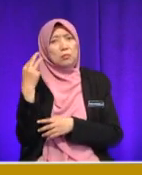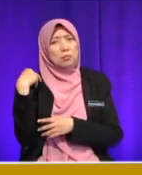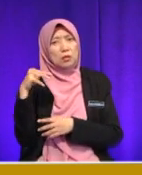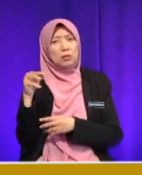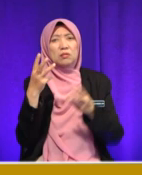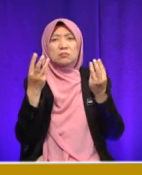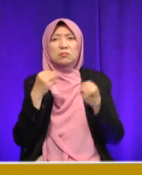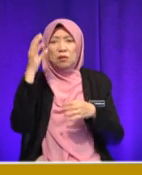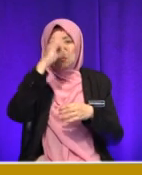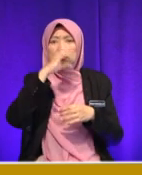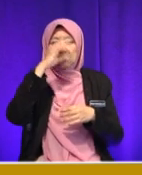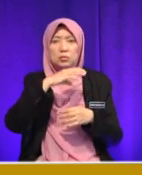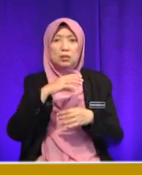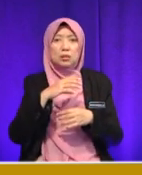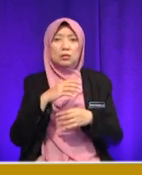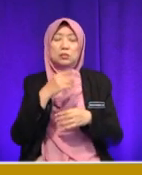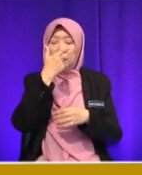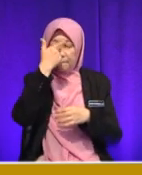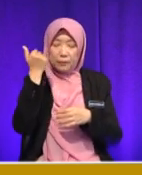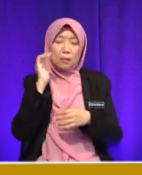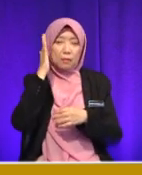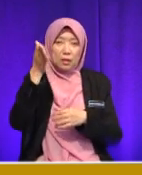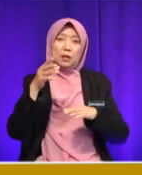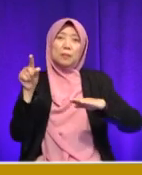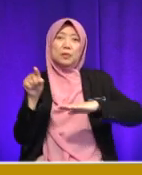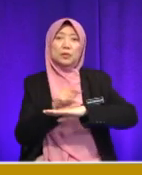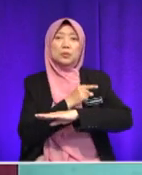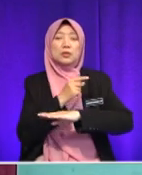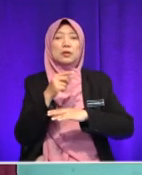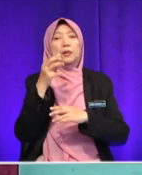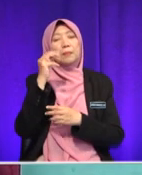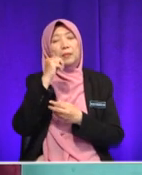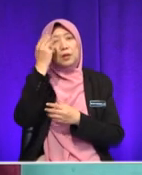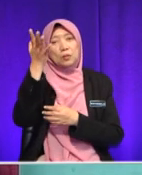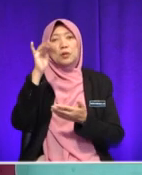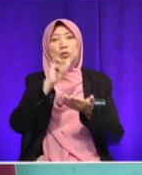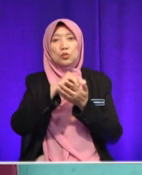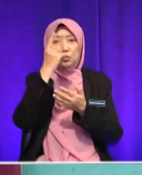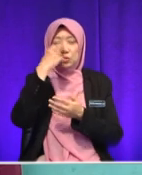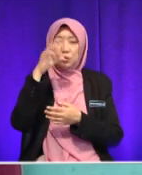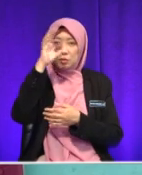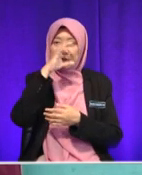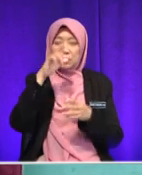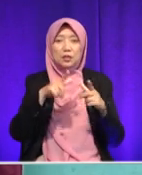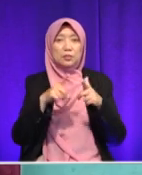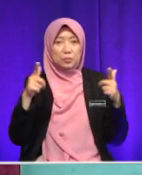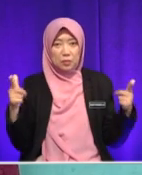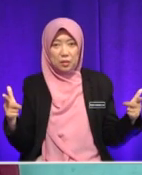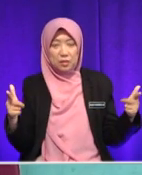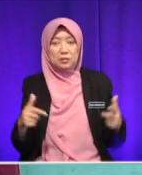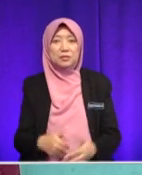anda mencari faktor skala? Sebab anda akan gunakan info itu untuk mencari luas. Baik. Okay,